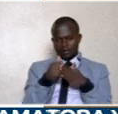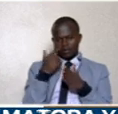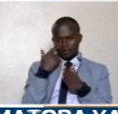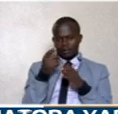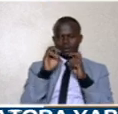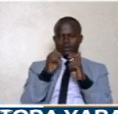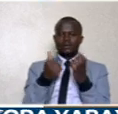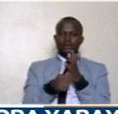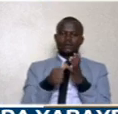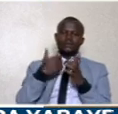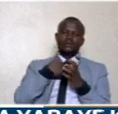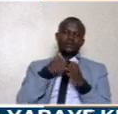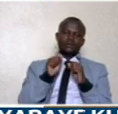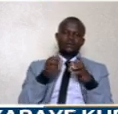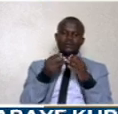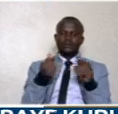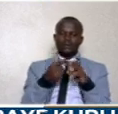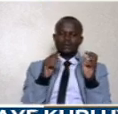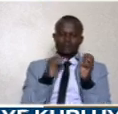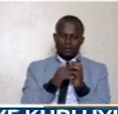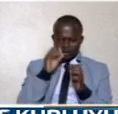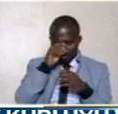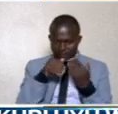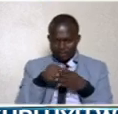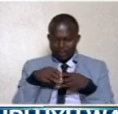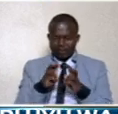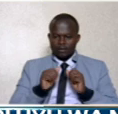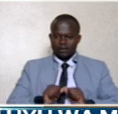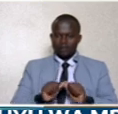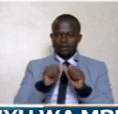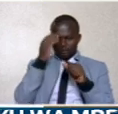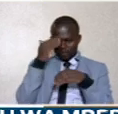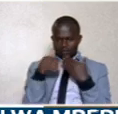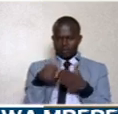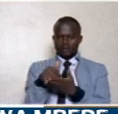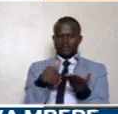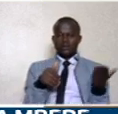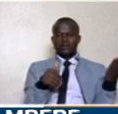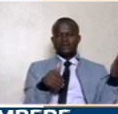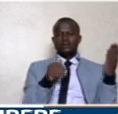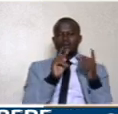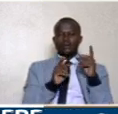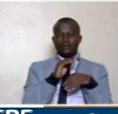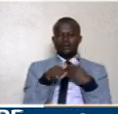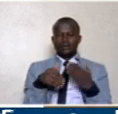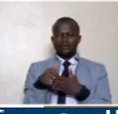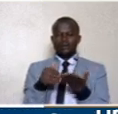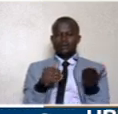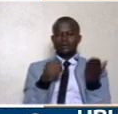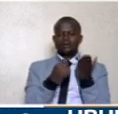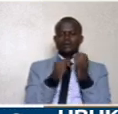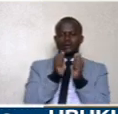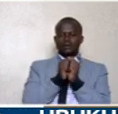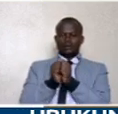dufite byashakirwa umuti, kandi byashakirwa umuti urambye kugira ngo abaturage b'ibihugu byombi Uganda n'u